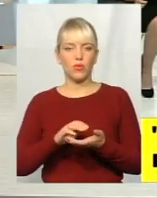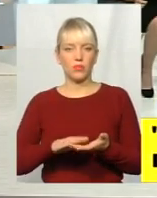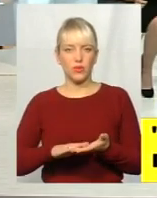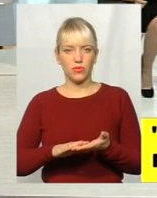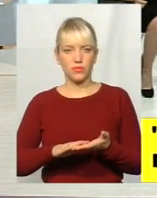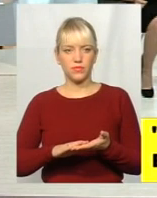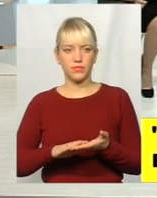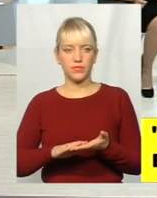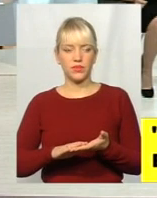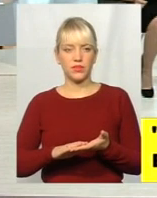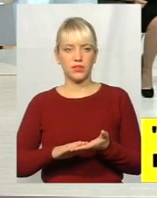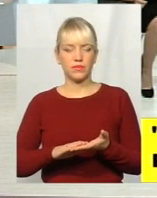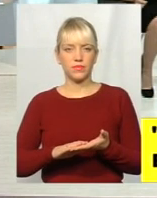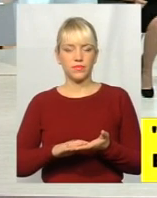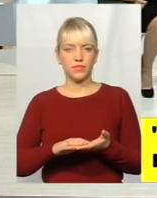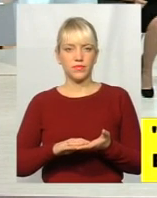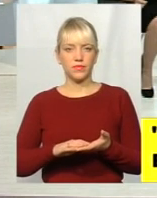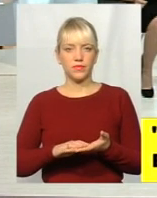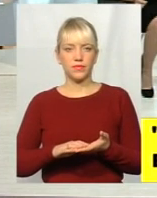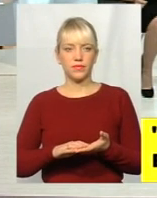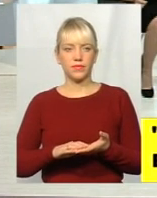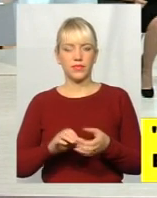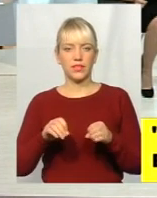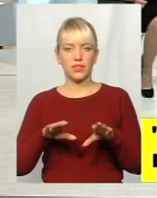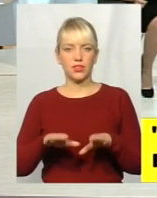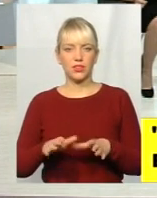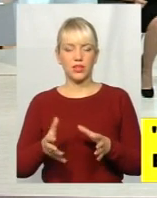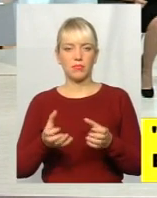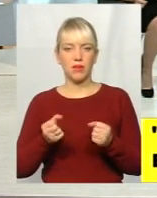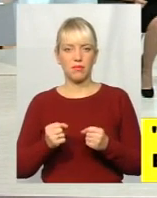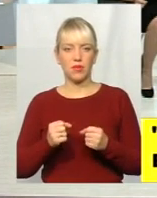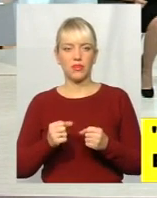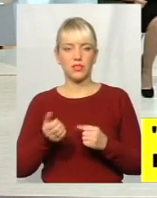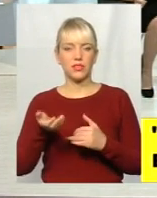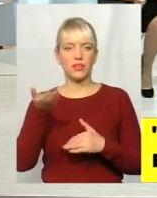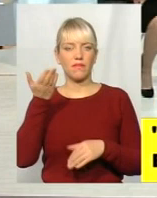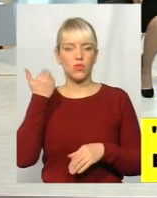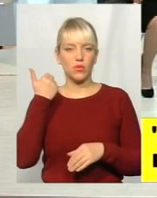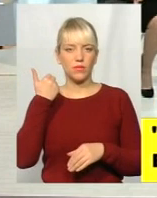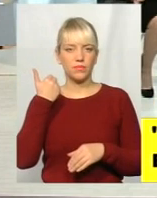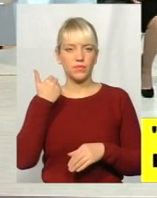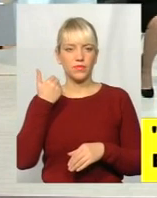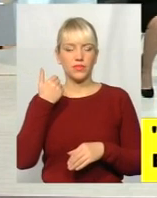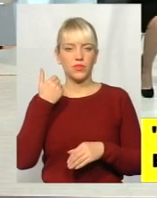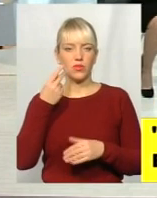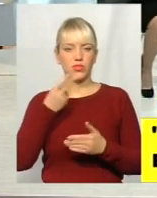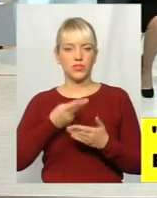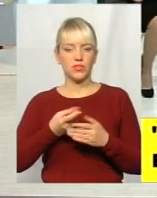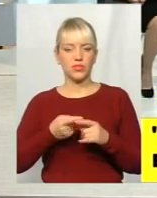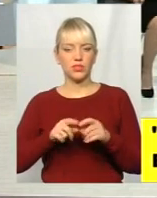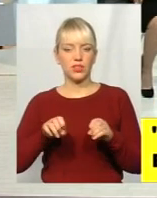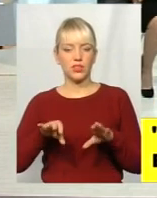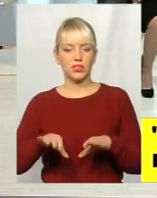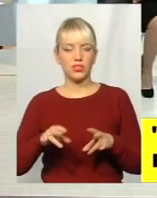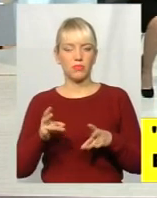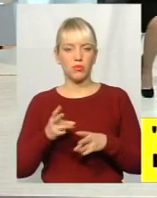управлінням комунального майна. Рішення приймалось давно. Очевидно, ці рішення потребують